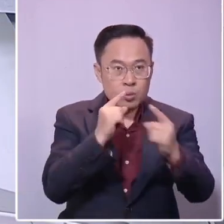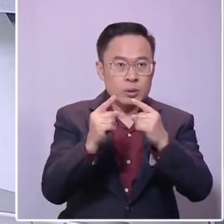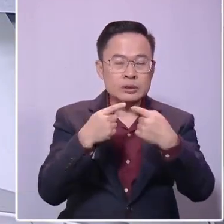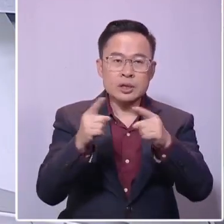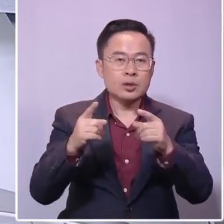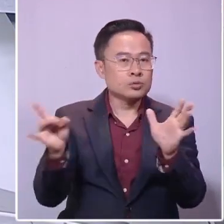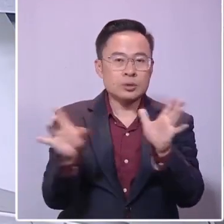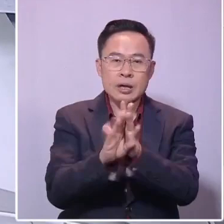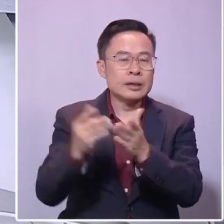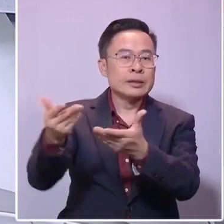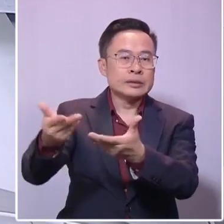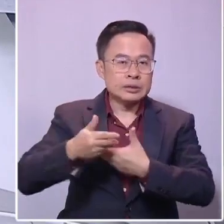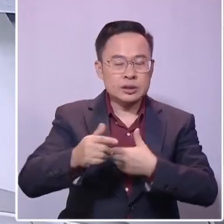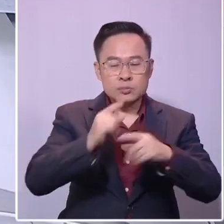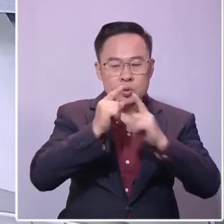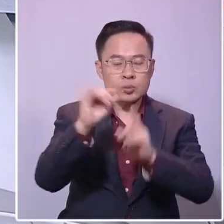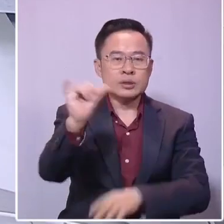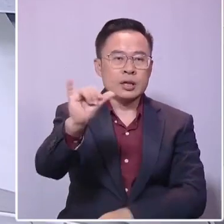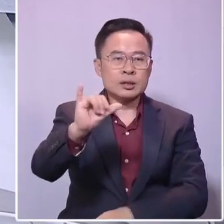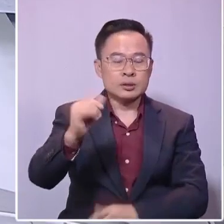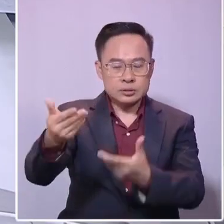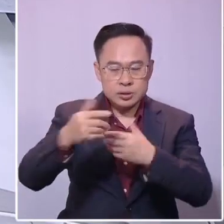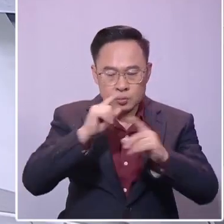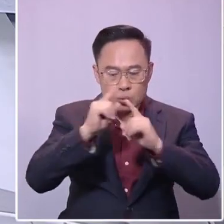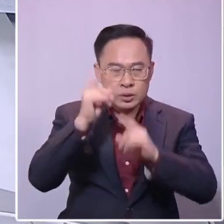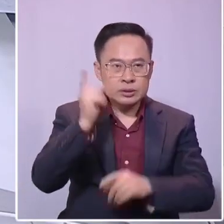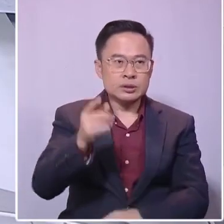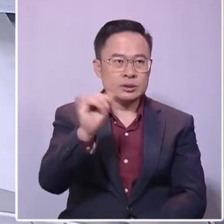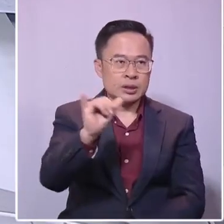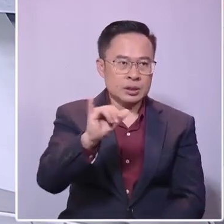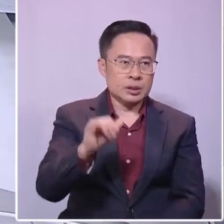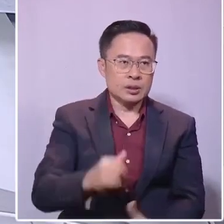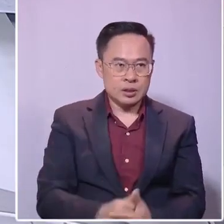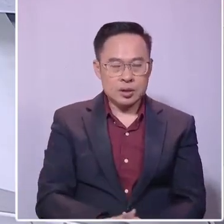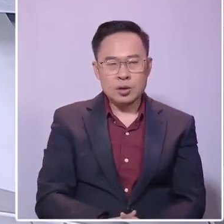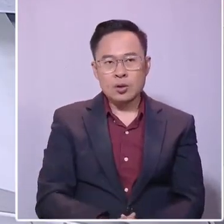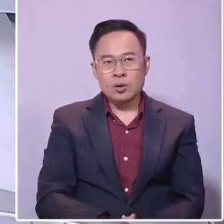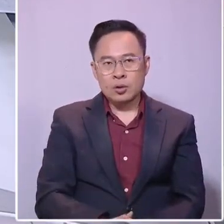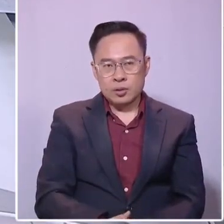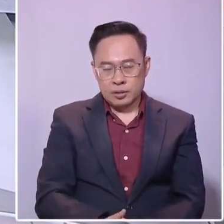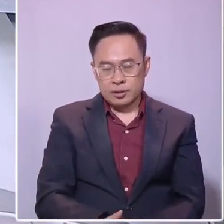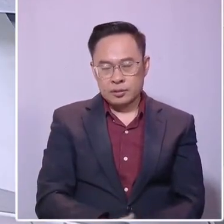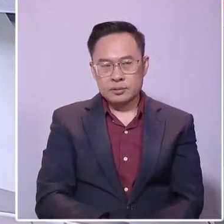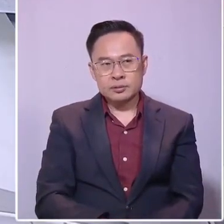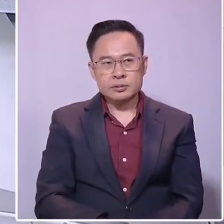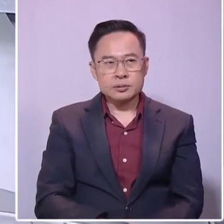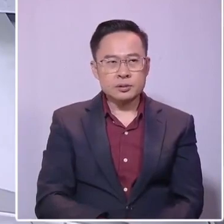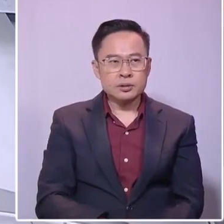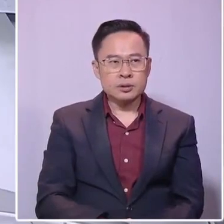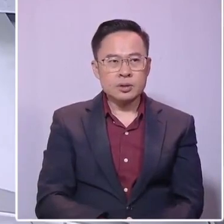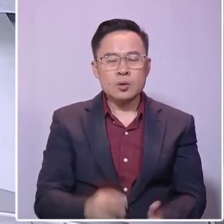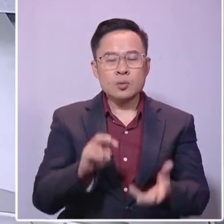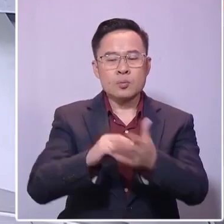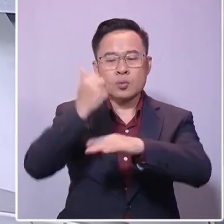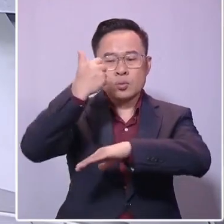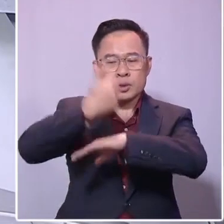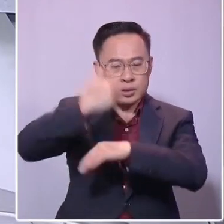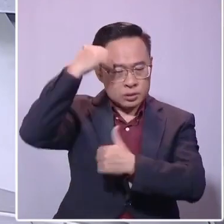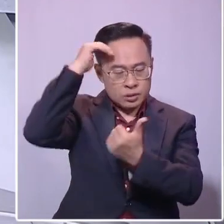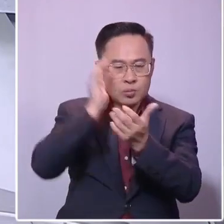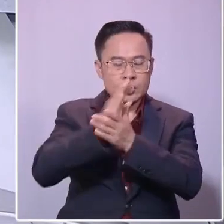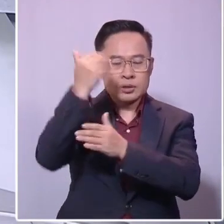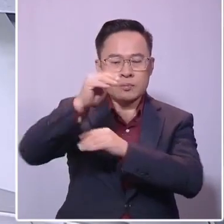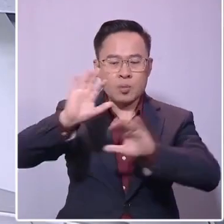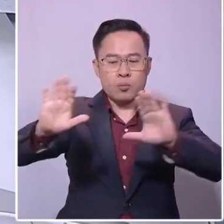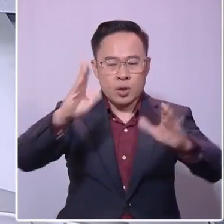บ่ายแต่ว่าสุดท้ายไม่ได้มาเใช่มั้ยคยังไม่มานะฮะยังไม่มีการเรียกเข้าไปเออนะฮะก็คงเหมือนกออกมาปรามปรามแล้วระดับ